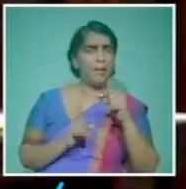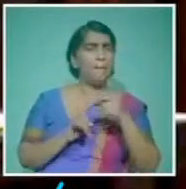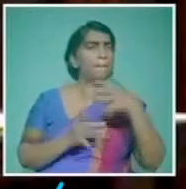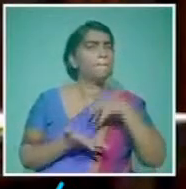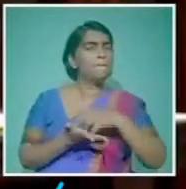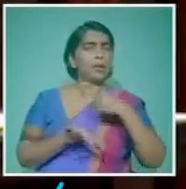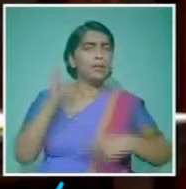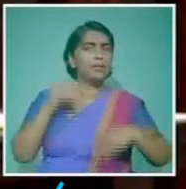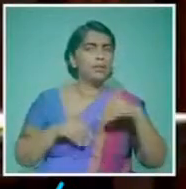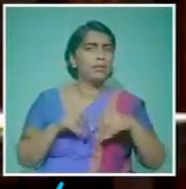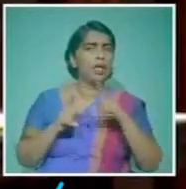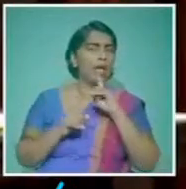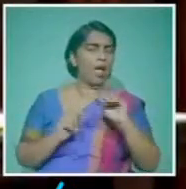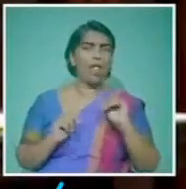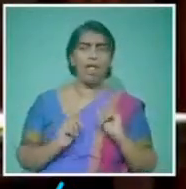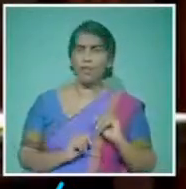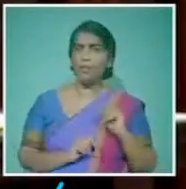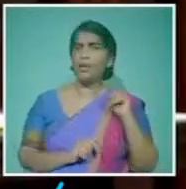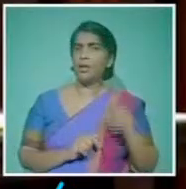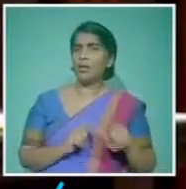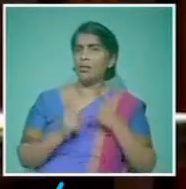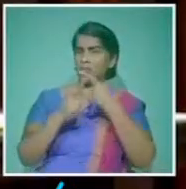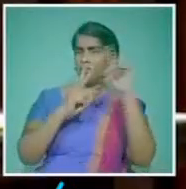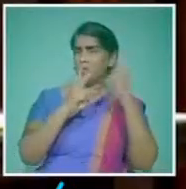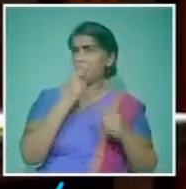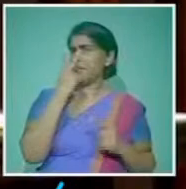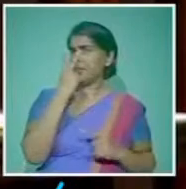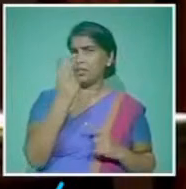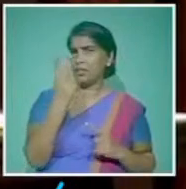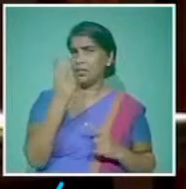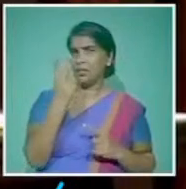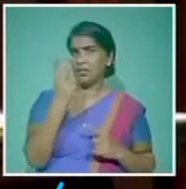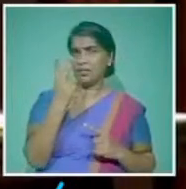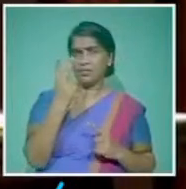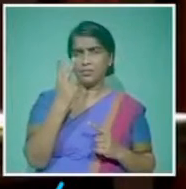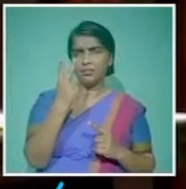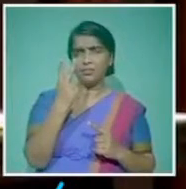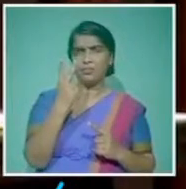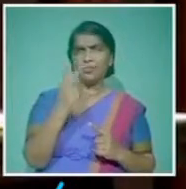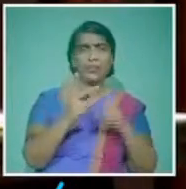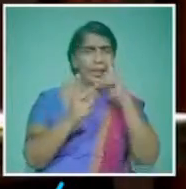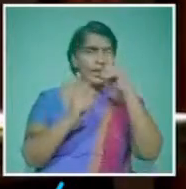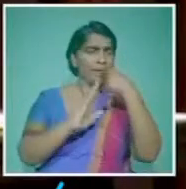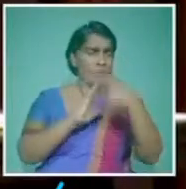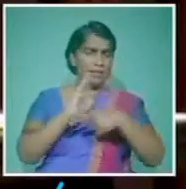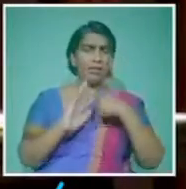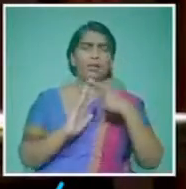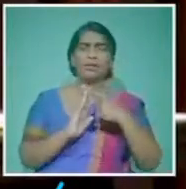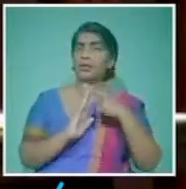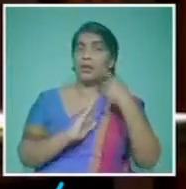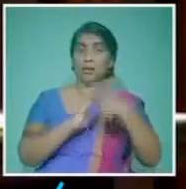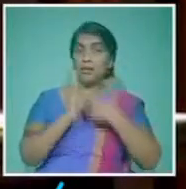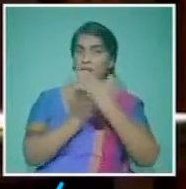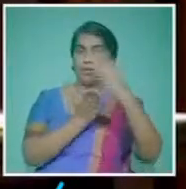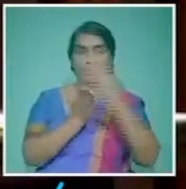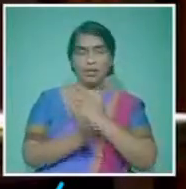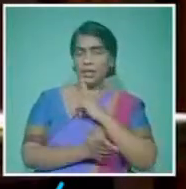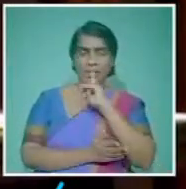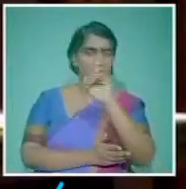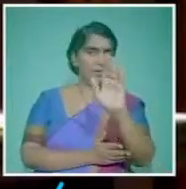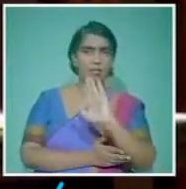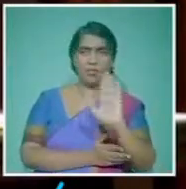So මේ රට තුල බලය බෙදා ගැනීම ක්‍රමවේදයක් හදලා එක රටක් තුල මේ රට කවදාවත් දෙකට ගන්න කියලා අපි